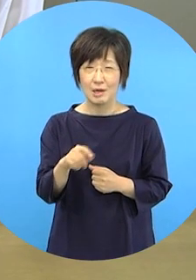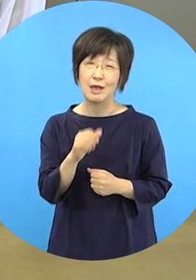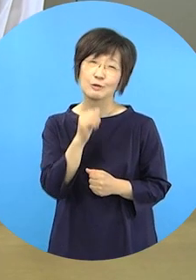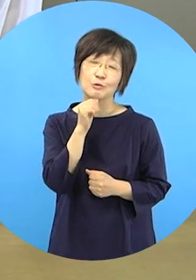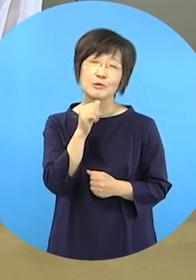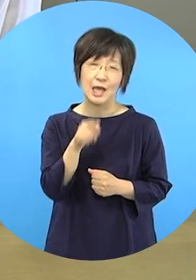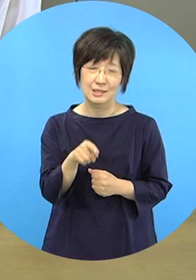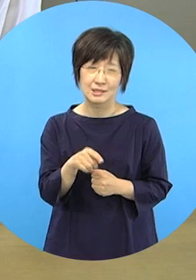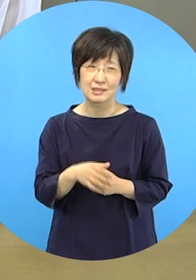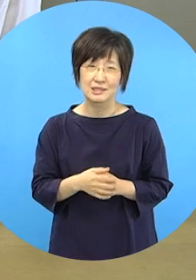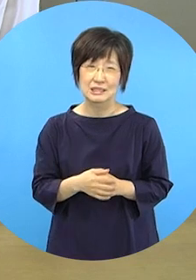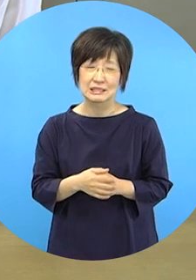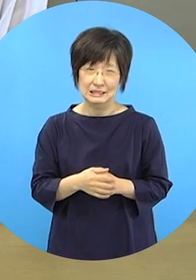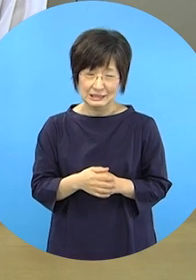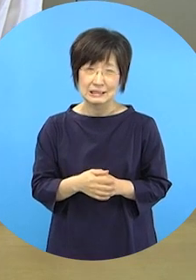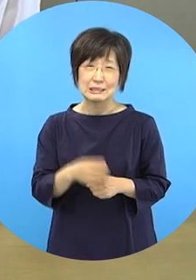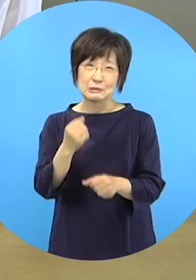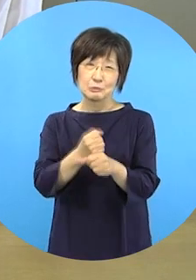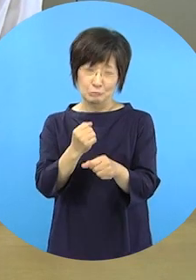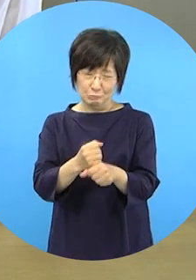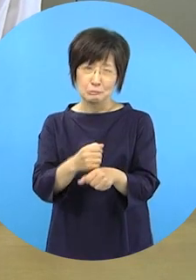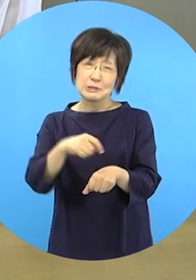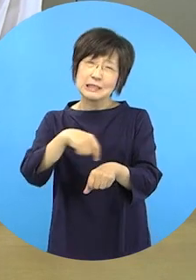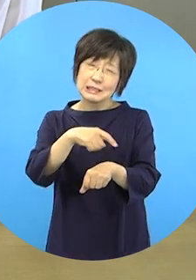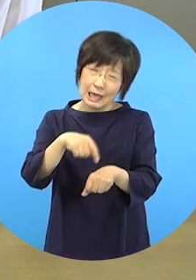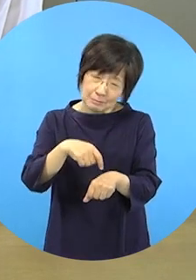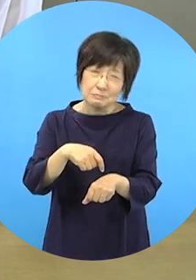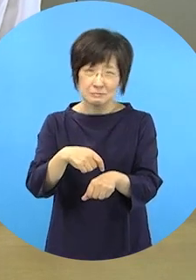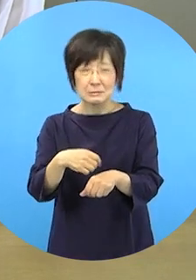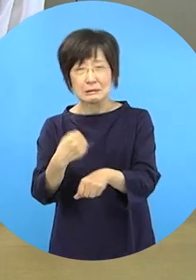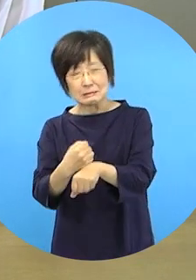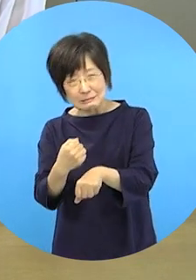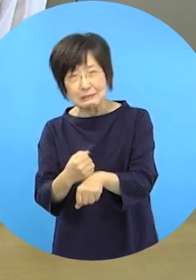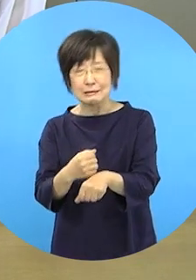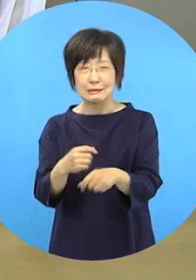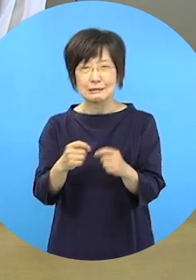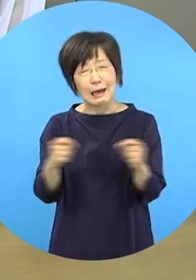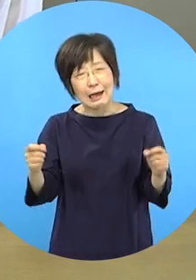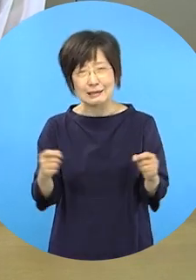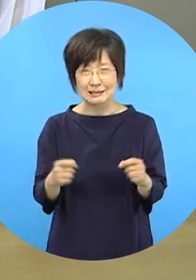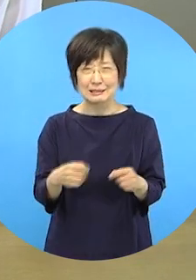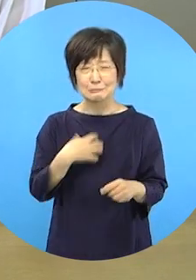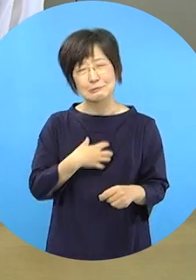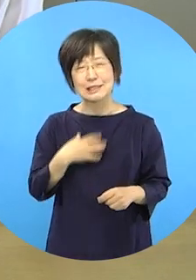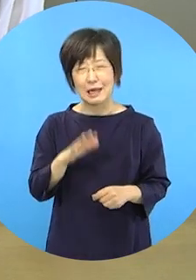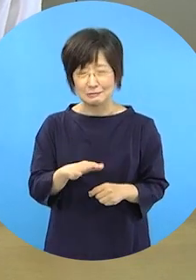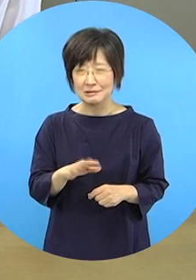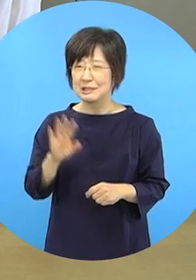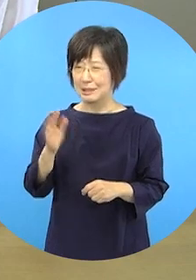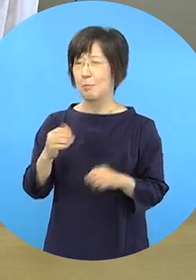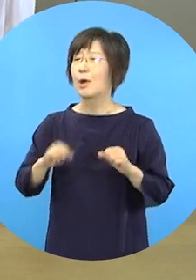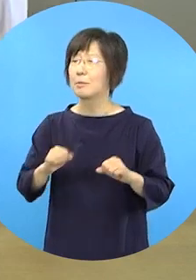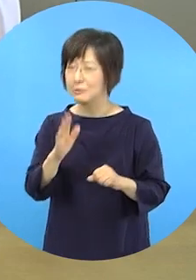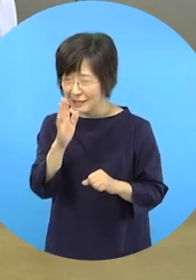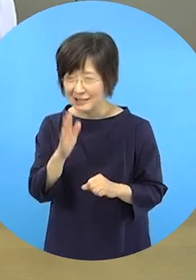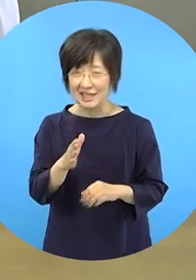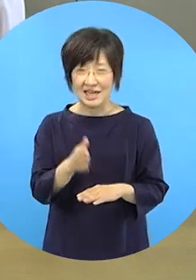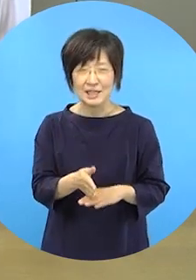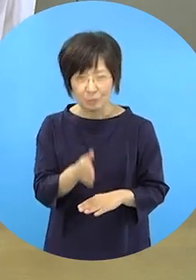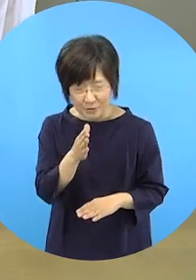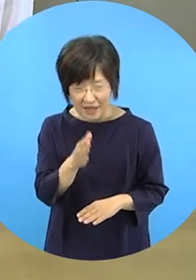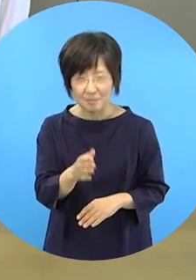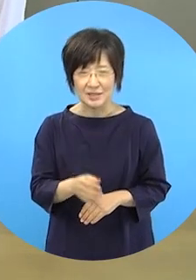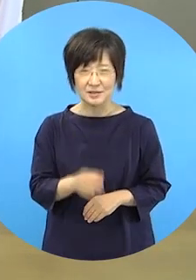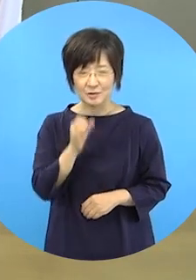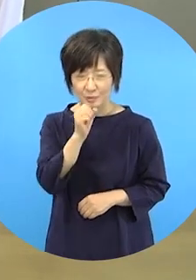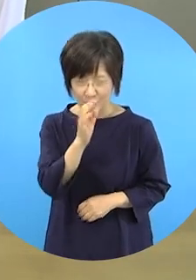ないんで、やっぱり 手間暇かかるものを作ってる中で非常に苦しいところありますね、 その中でもどうぞ頑張ってください。 ありがとうございます。 ありがとうございました